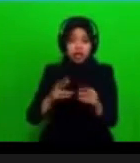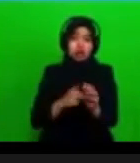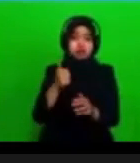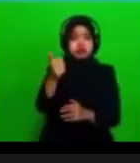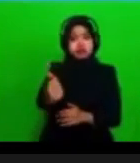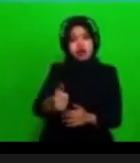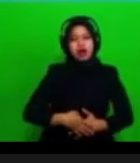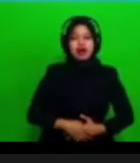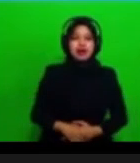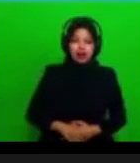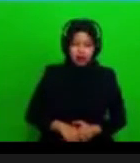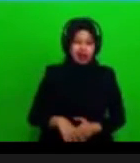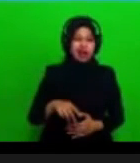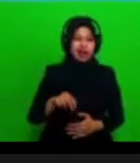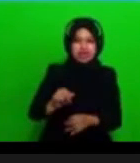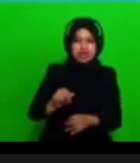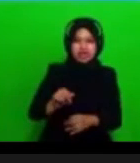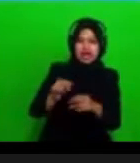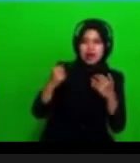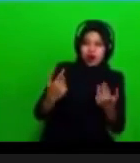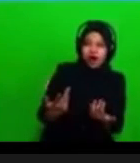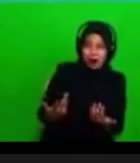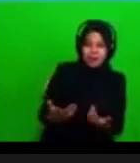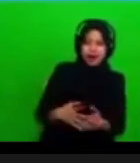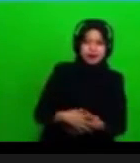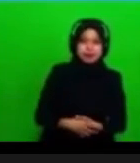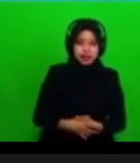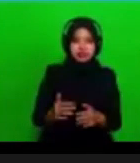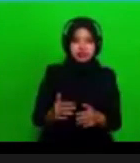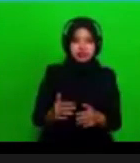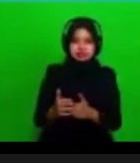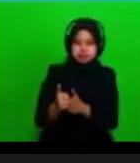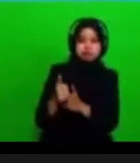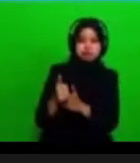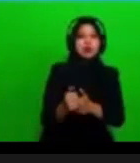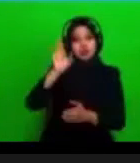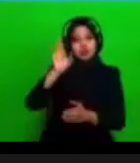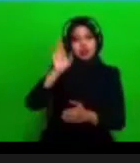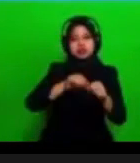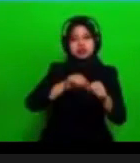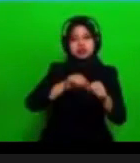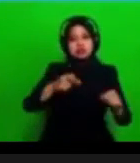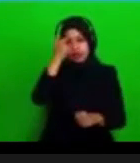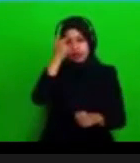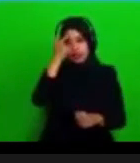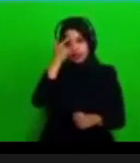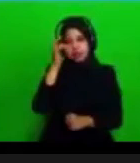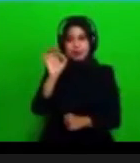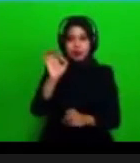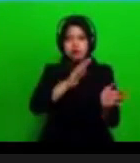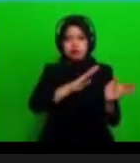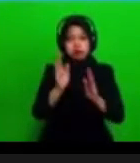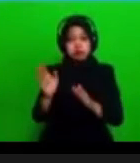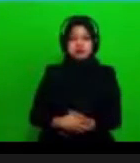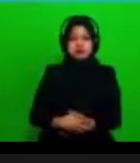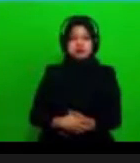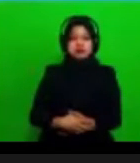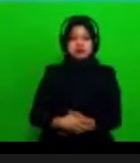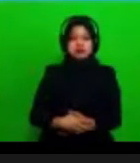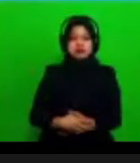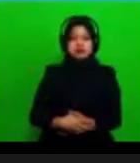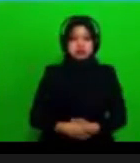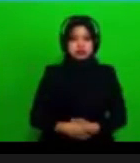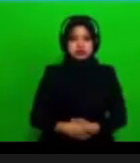Penilaian itu. Nah, ini yang kita jadikan arah perubahan sistem pendidikan di masa depan. Oke, berikutnya.